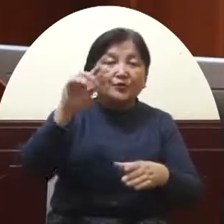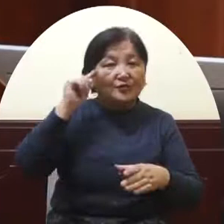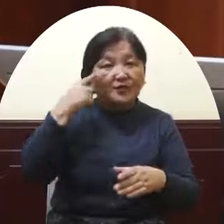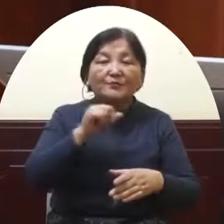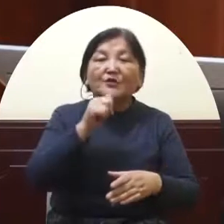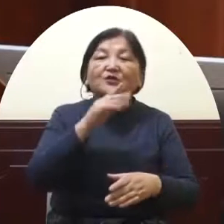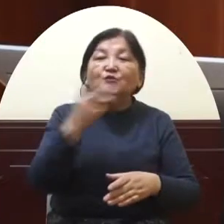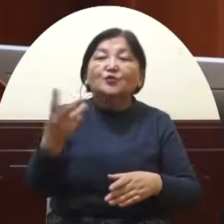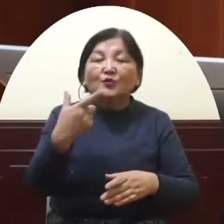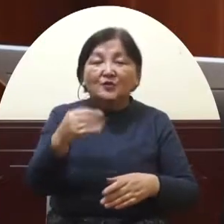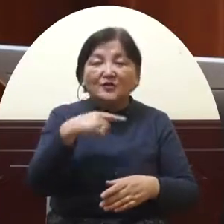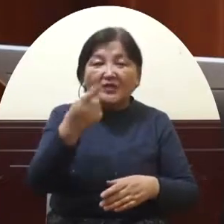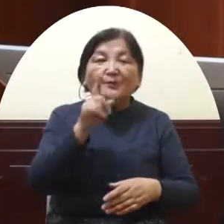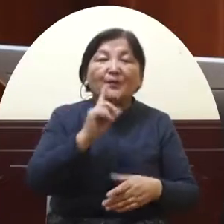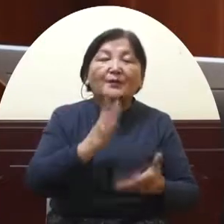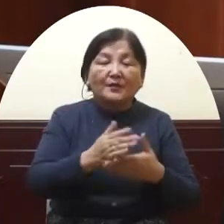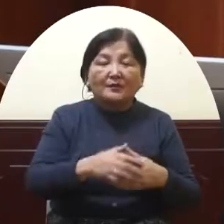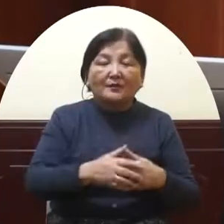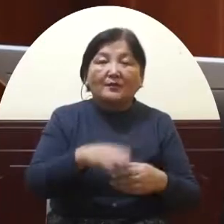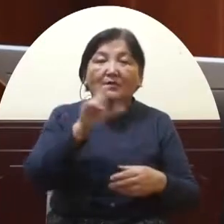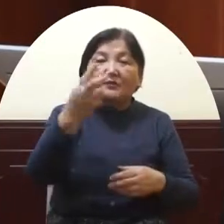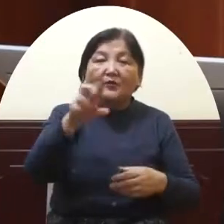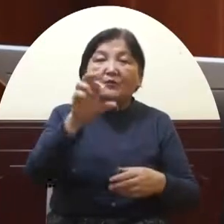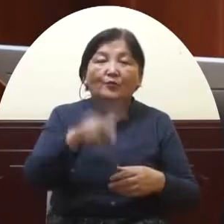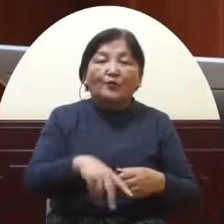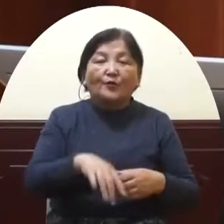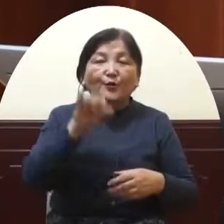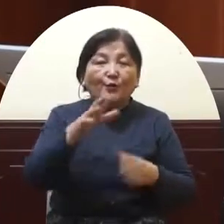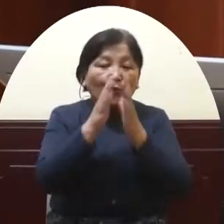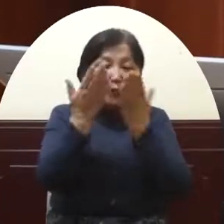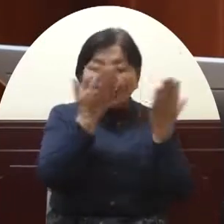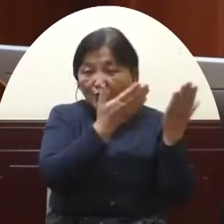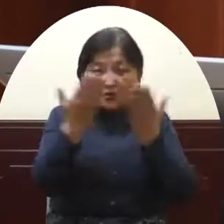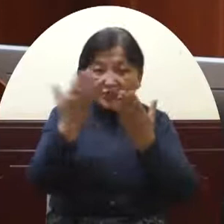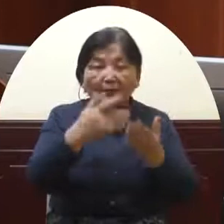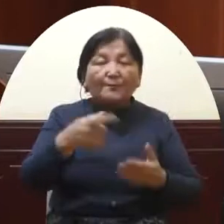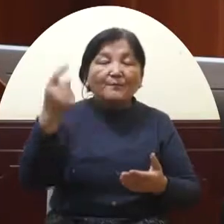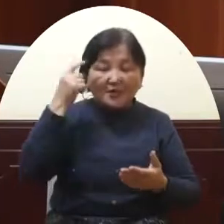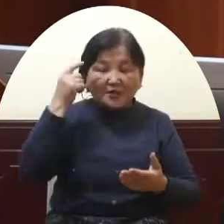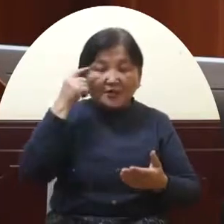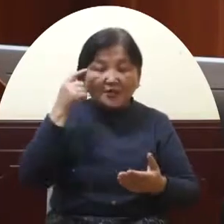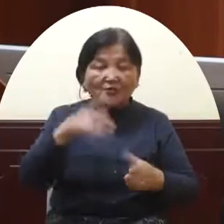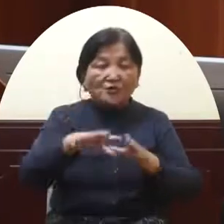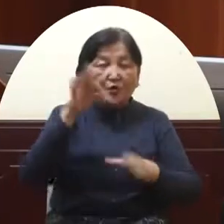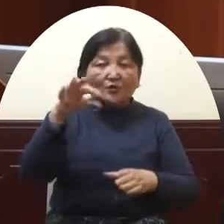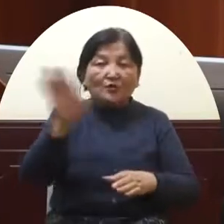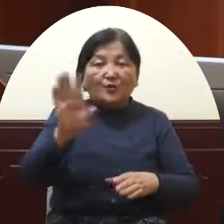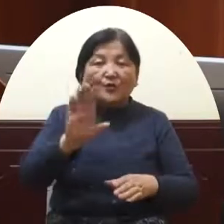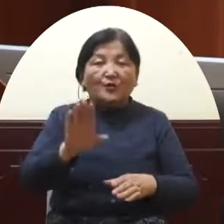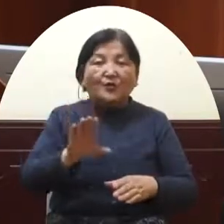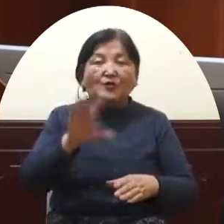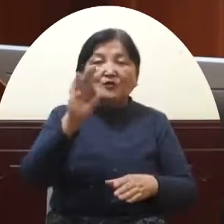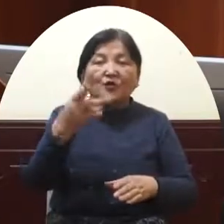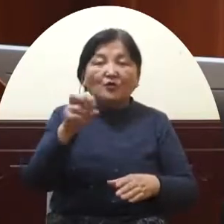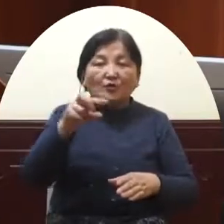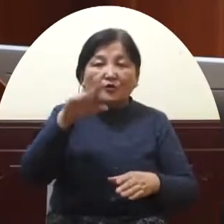хэлэх гэсэн. Тэд бол бас юм уншдаг, мэддэг, сонголтгүй сонголт болцсон